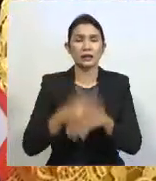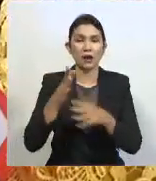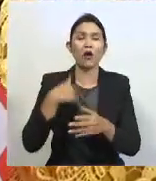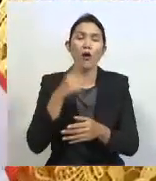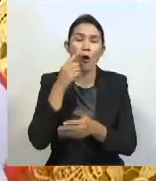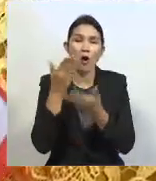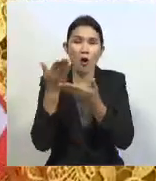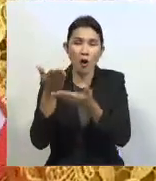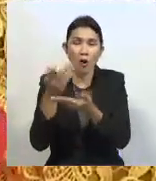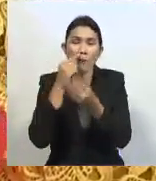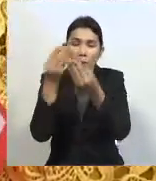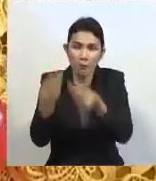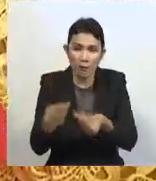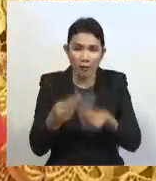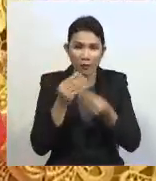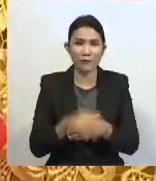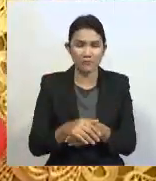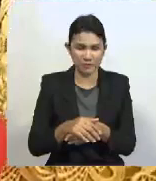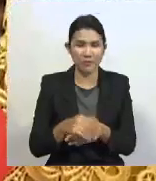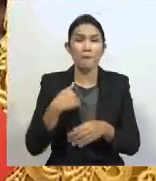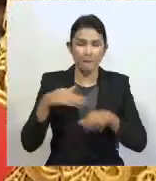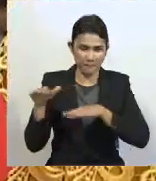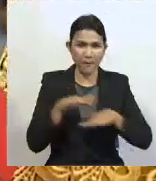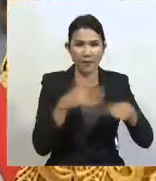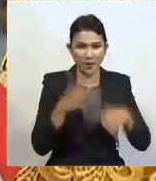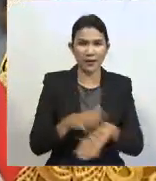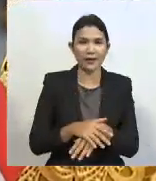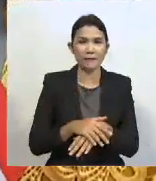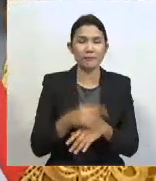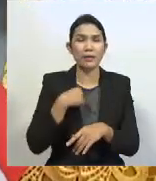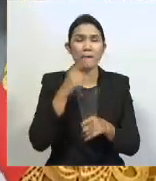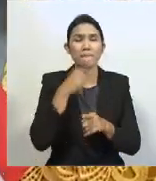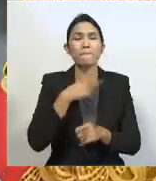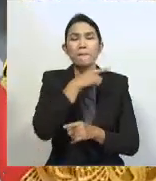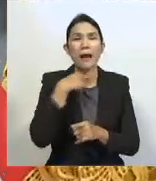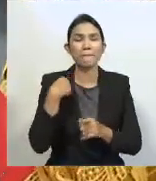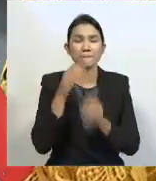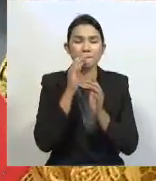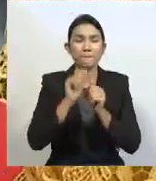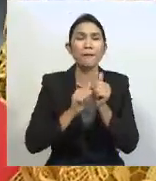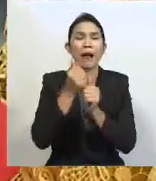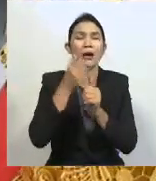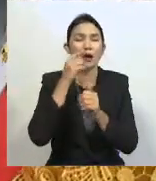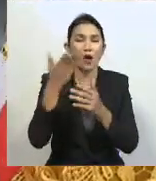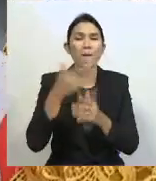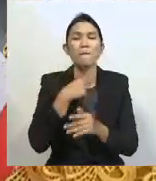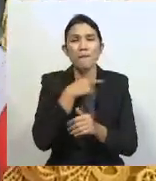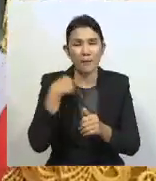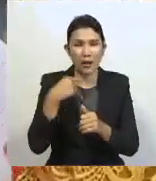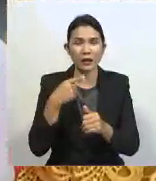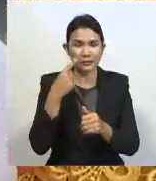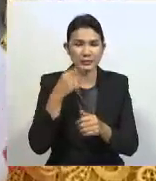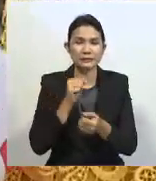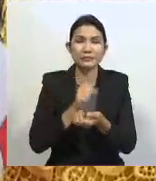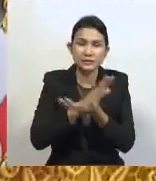เตรียมมาแล้วค่ะด้วยการแก้บาปรับศีลแล้วเรียบร้อยแล้วก็ในขณะที่เราเดินทางม